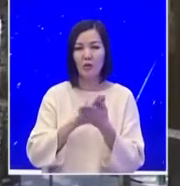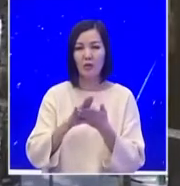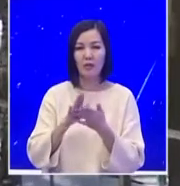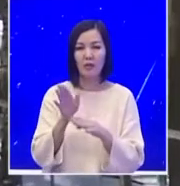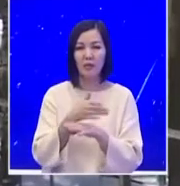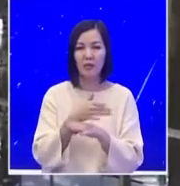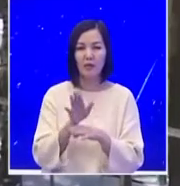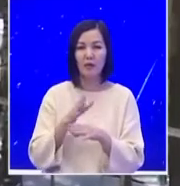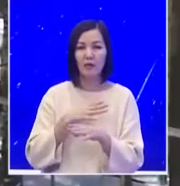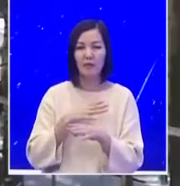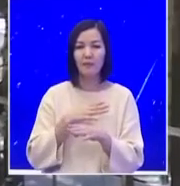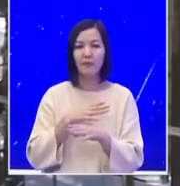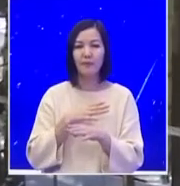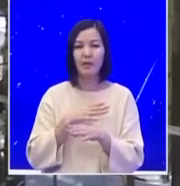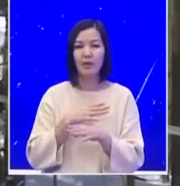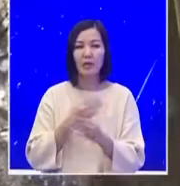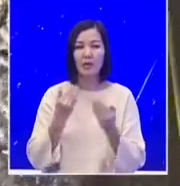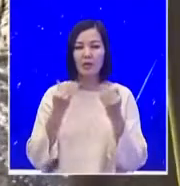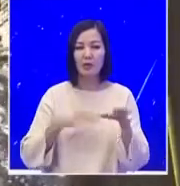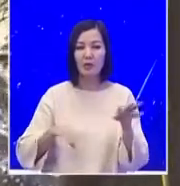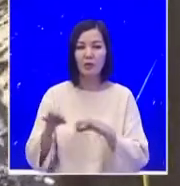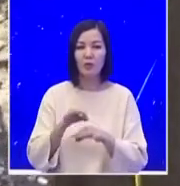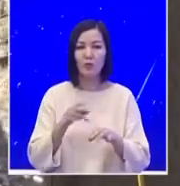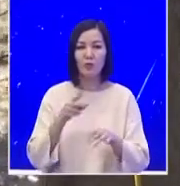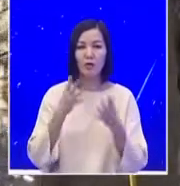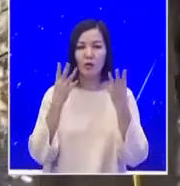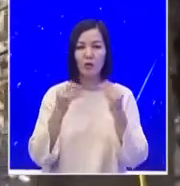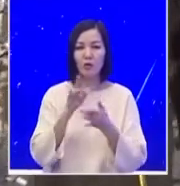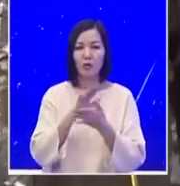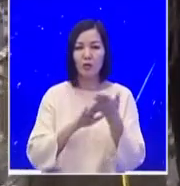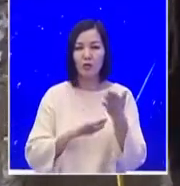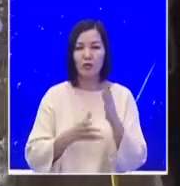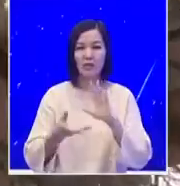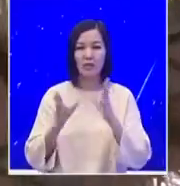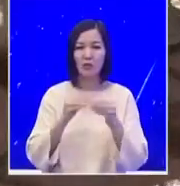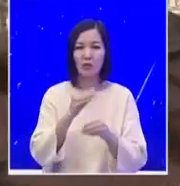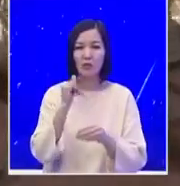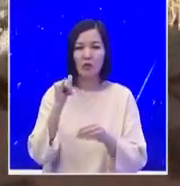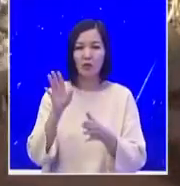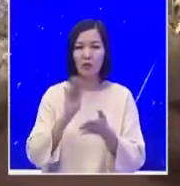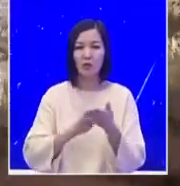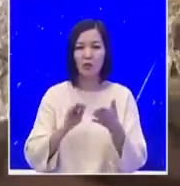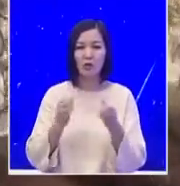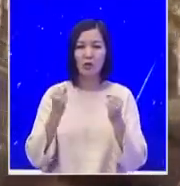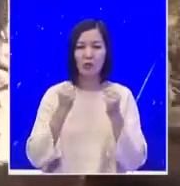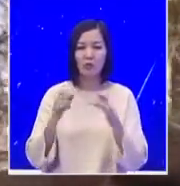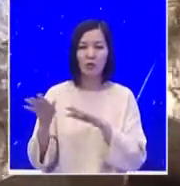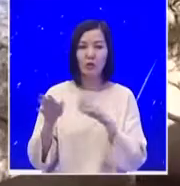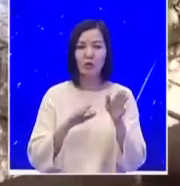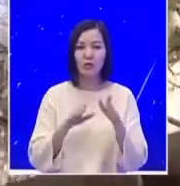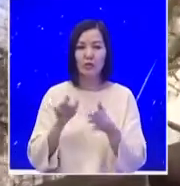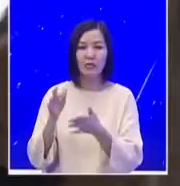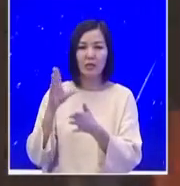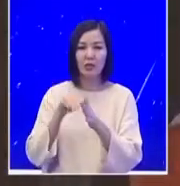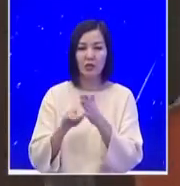медиа мекемесінің ұйытқы болуымен қолға алынған жоба екі күнге жалғасты. Жалпы Жетісу Winter Media спорттық шарасы ішкі